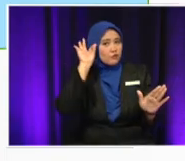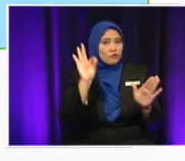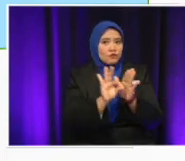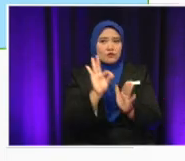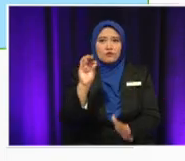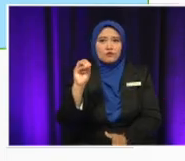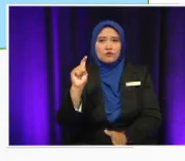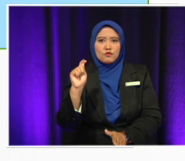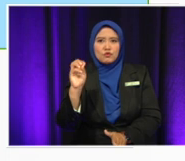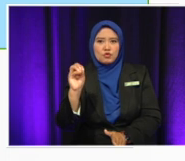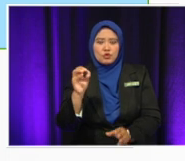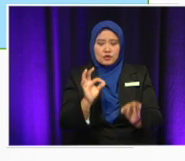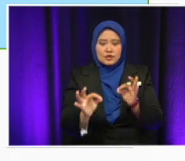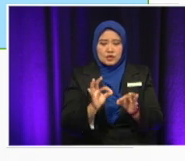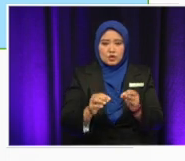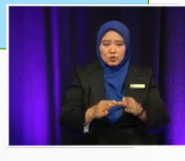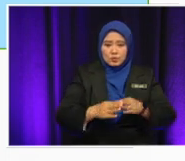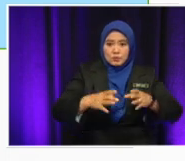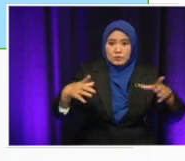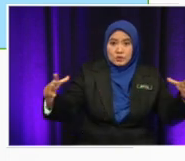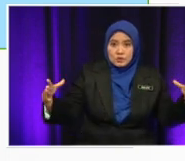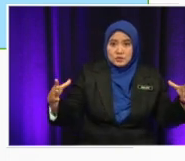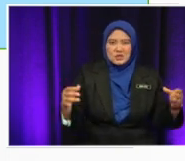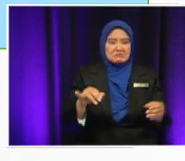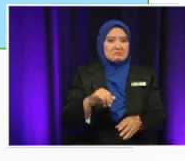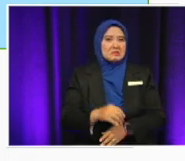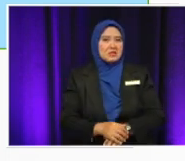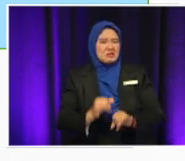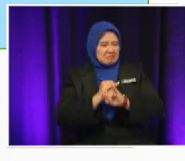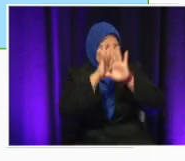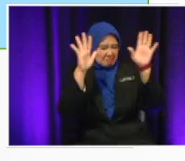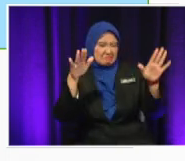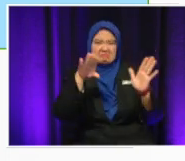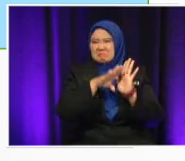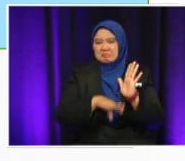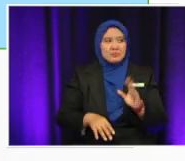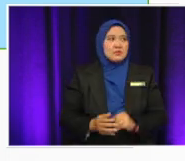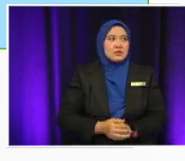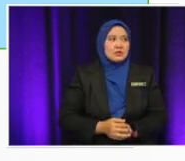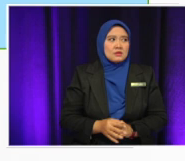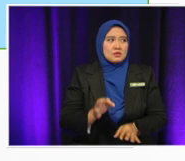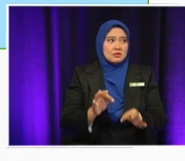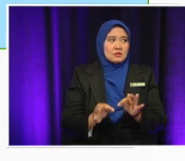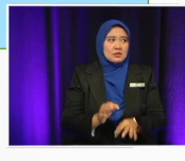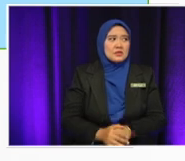besar Oke kalau kita memilih untuk resolusi yang besar selesai